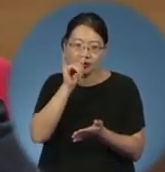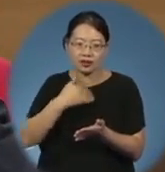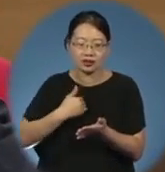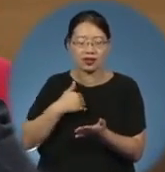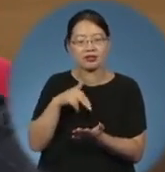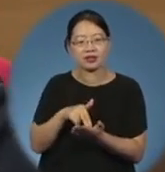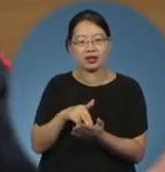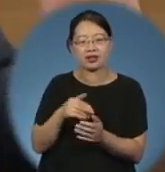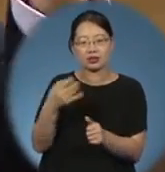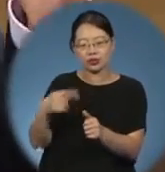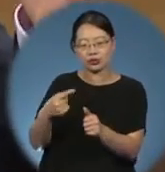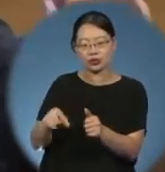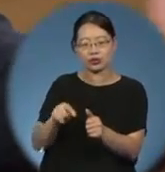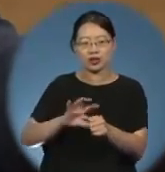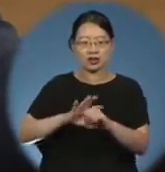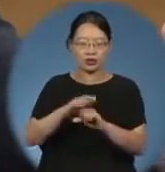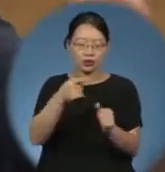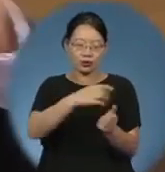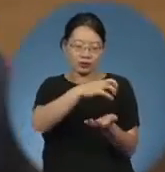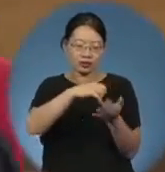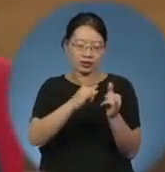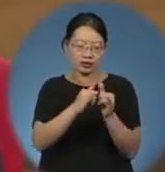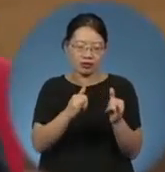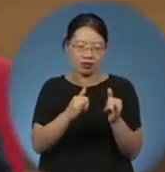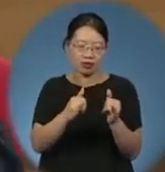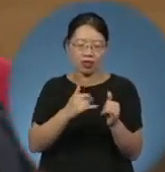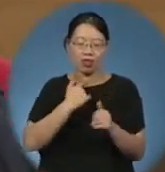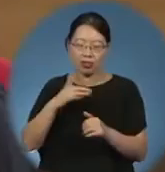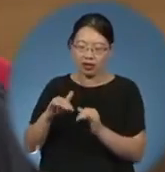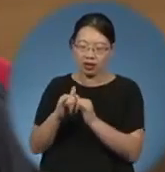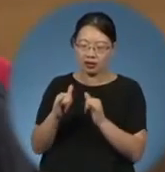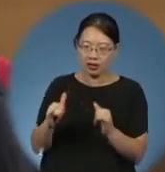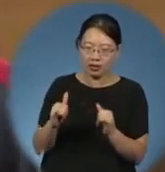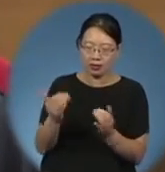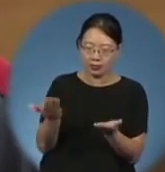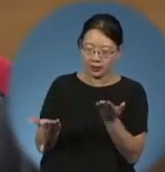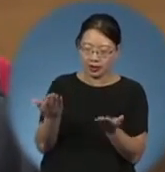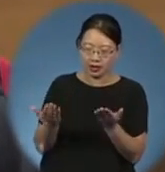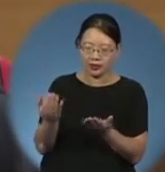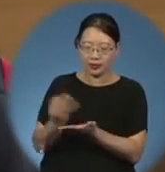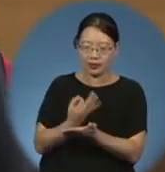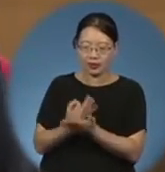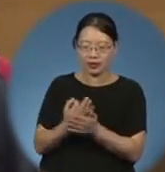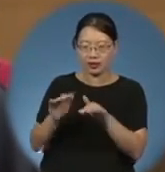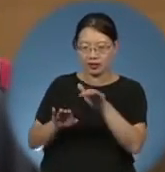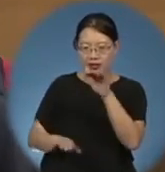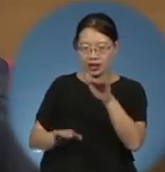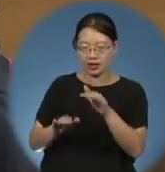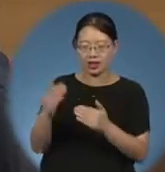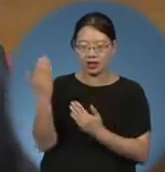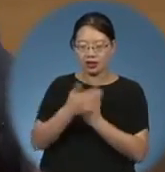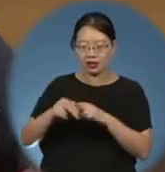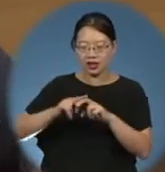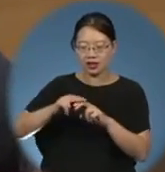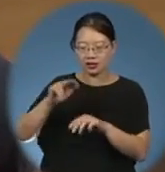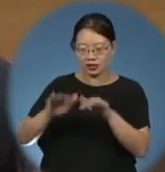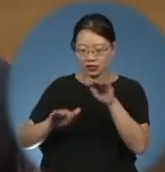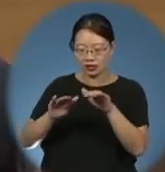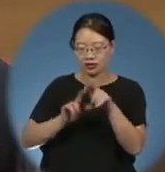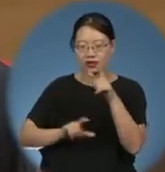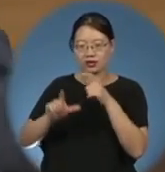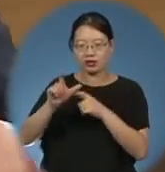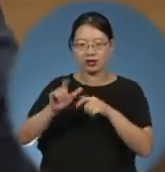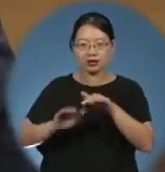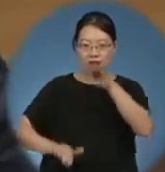생각합니다 글로벌 교육을 받은 사람과 안 받는 사람들의 소득격차 신궁 격차는 바쁘 더 커질 것이다